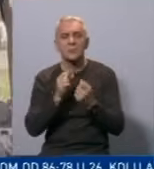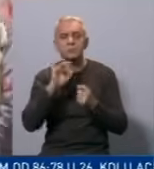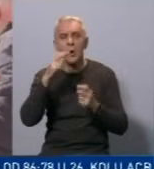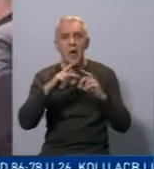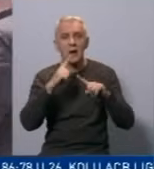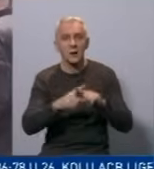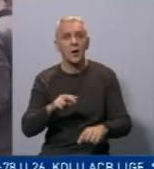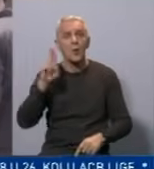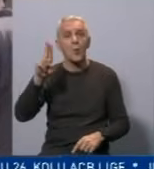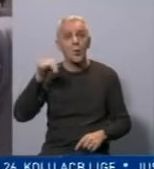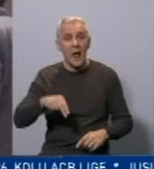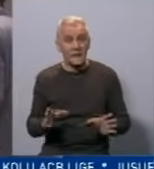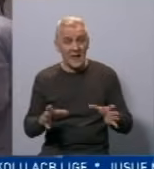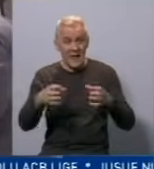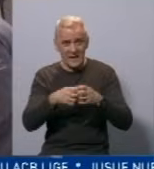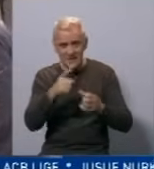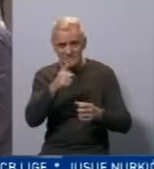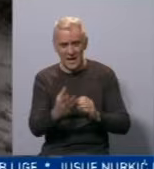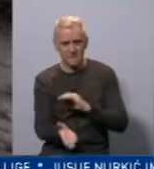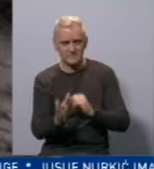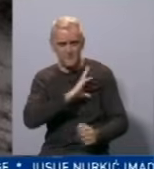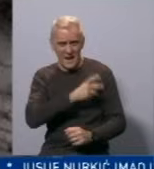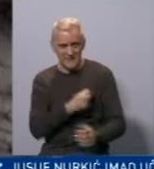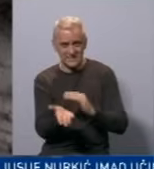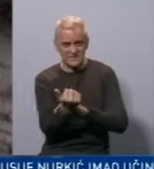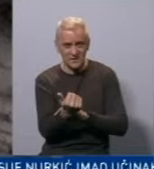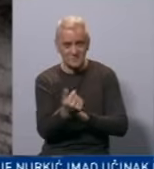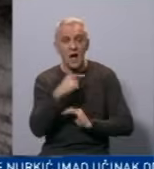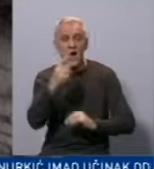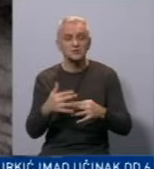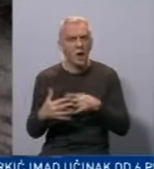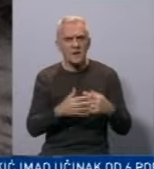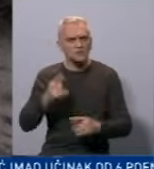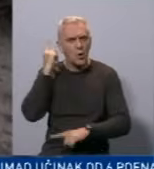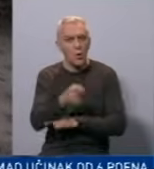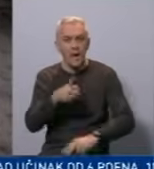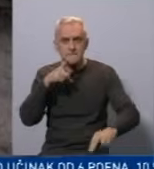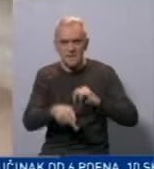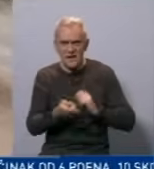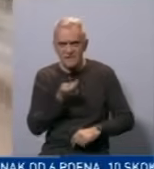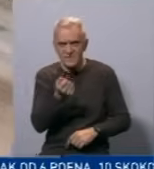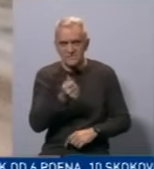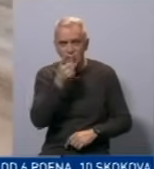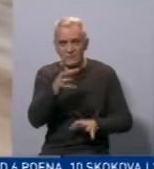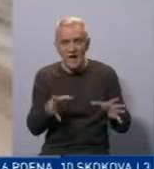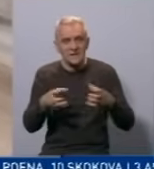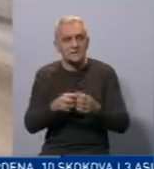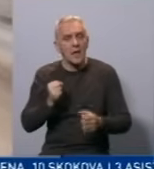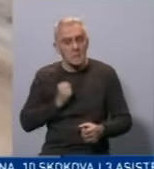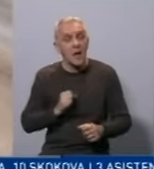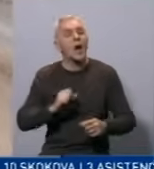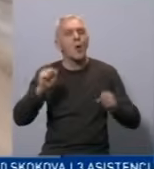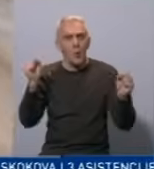Iz UN-ove agencije za palestinske izbjeglice poručili su da američka odluka da prekine finansiranje te agencije ima